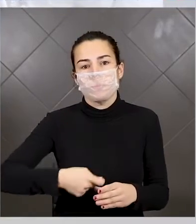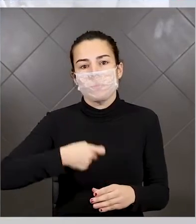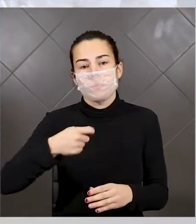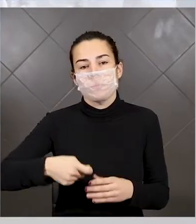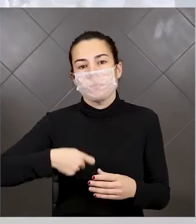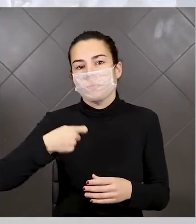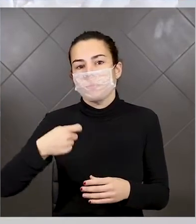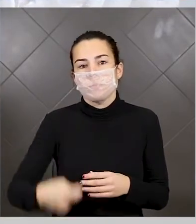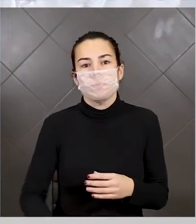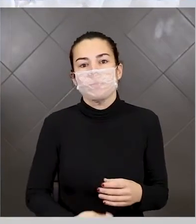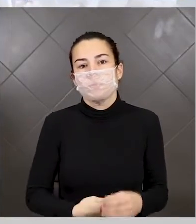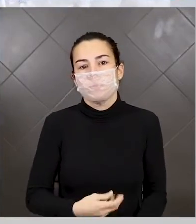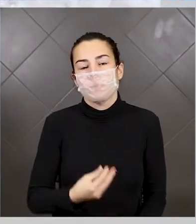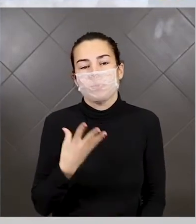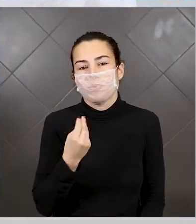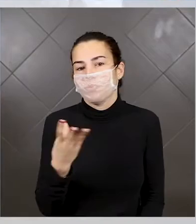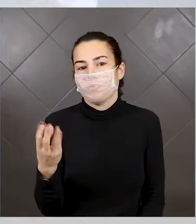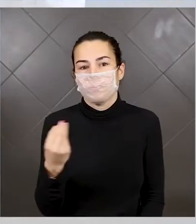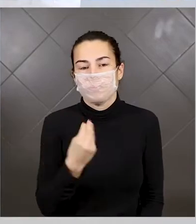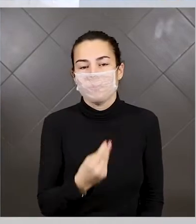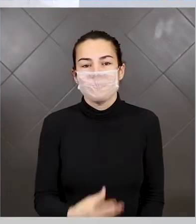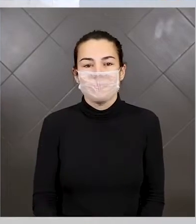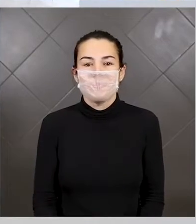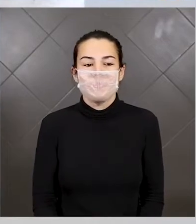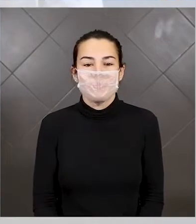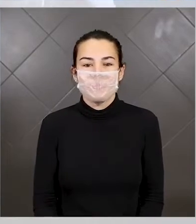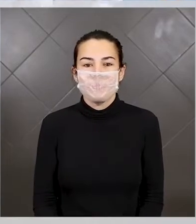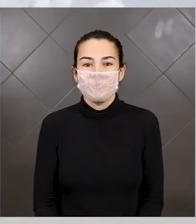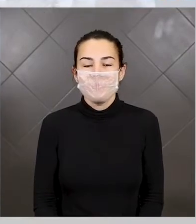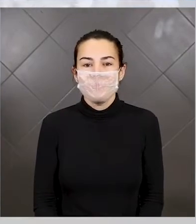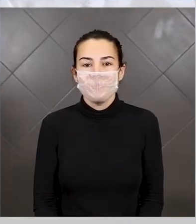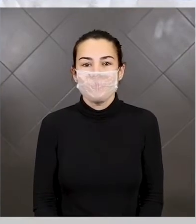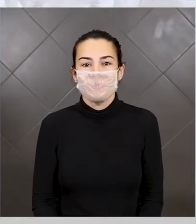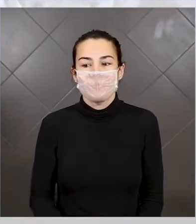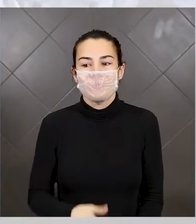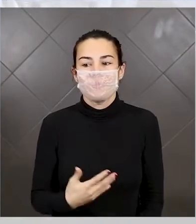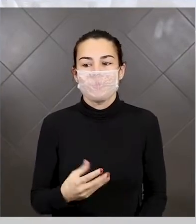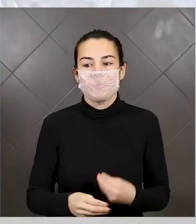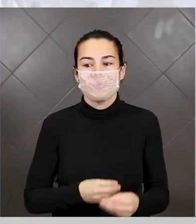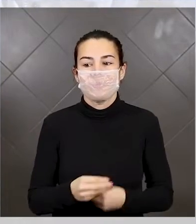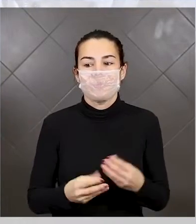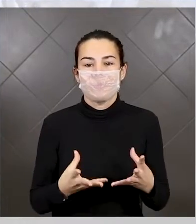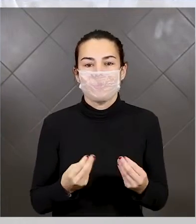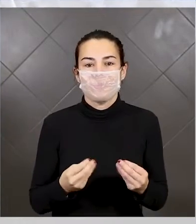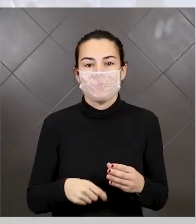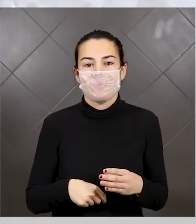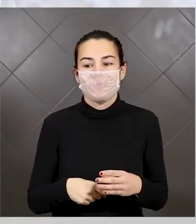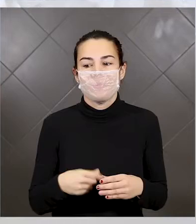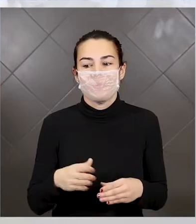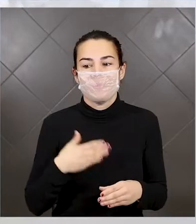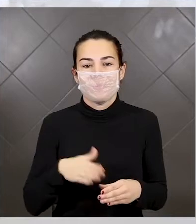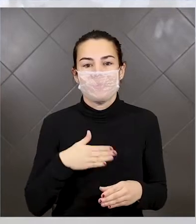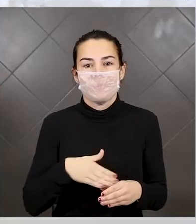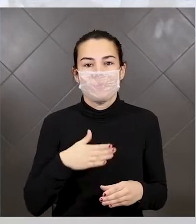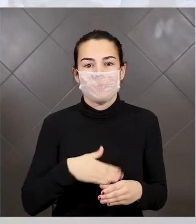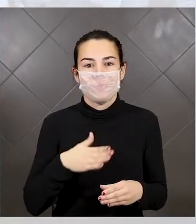cents i cents d'interiors. Així que, Joan, te pots preparar. En farem 100.